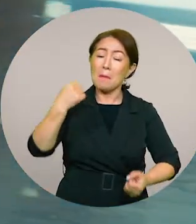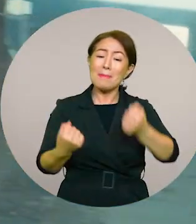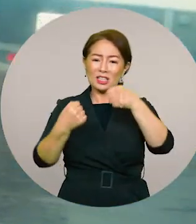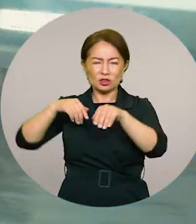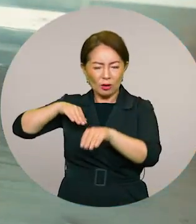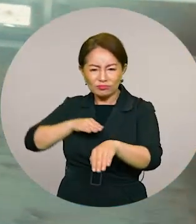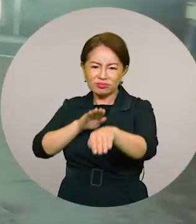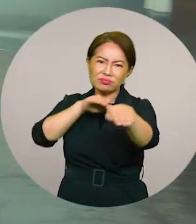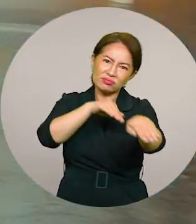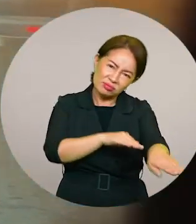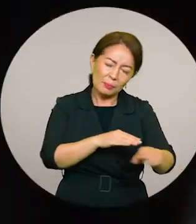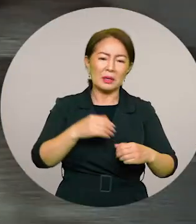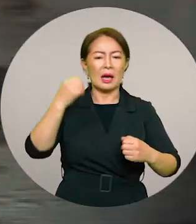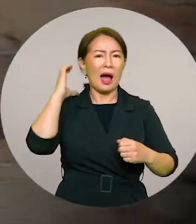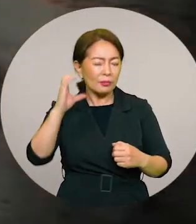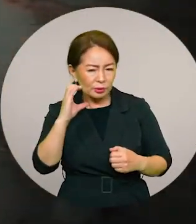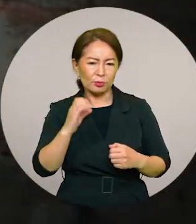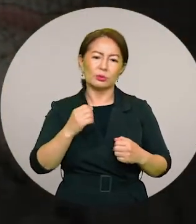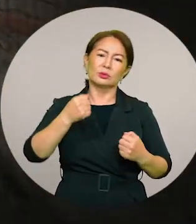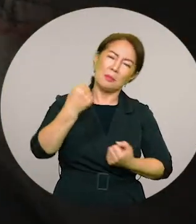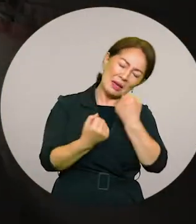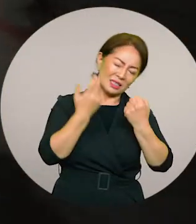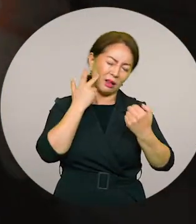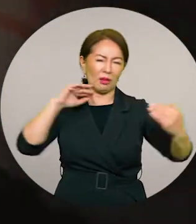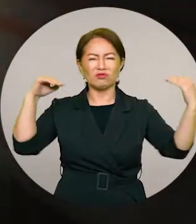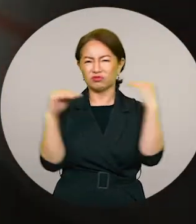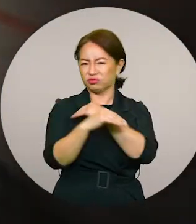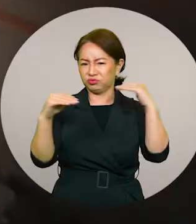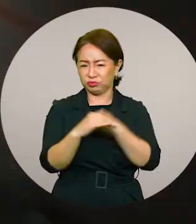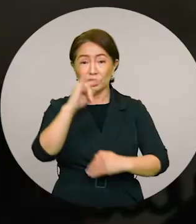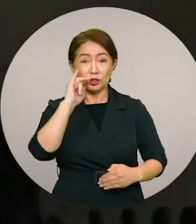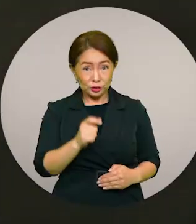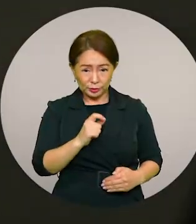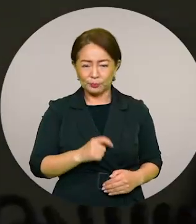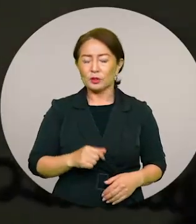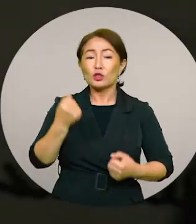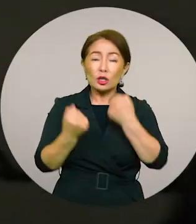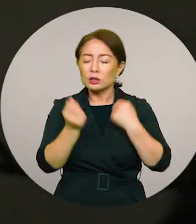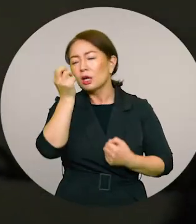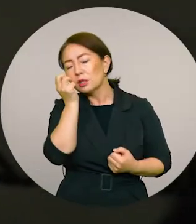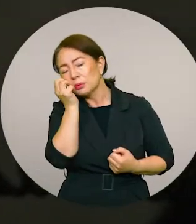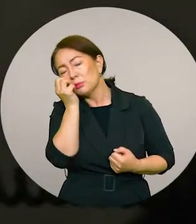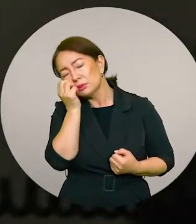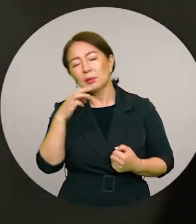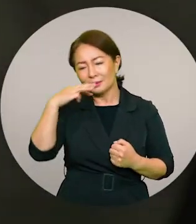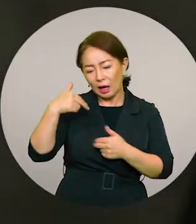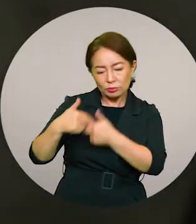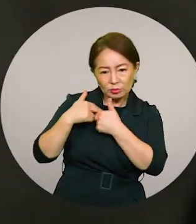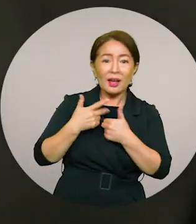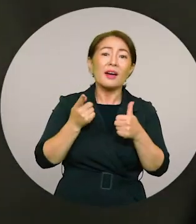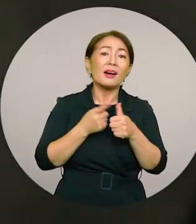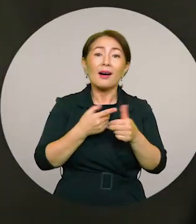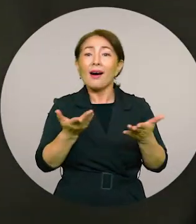машинууд, ажилчдын автобус, хангамжийн машинууд зогсолтгүй сүлжилдэнэ. Жолоочийн станцаар тасралтгүй заавар мэдээлэл ирж